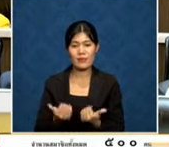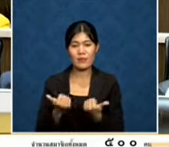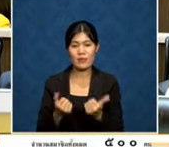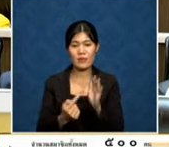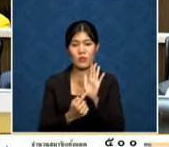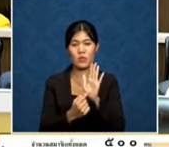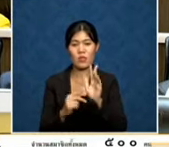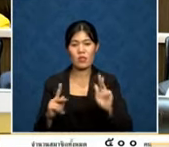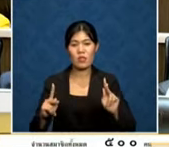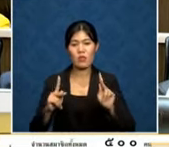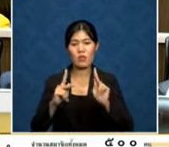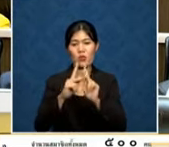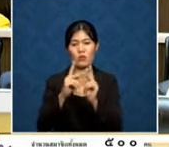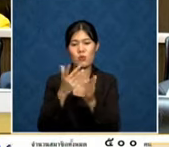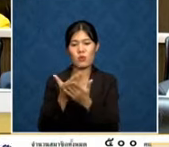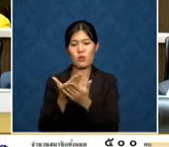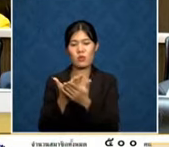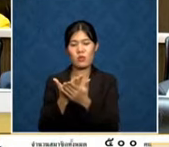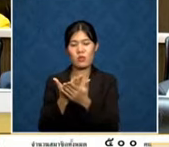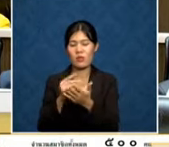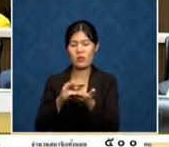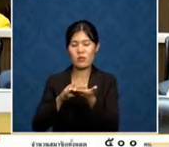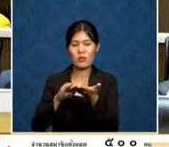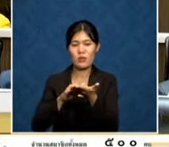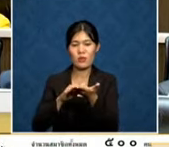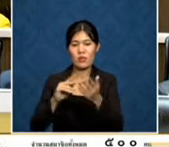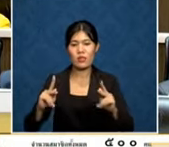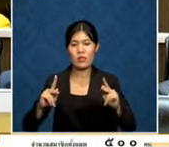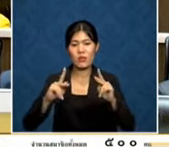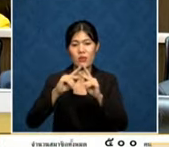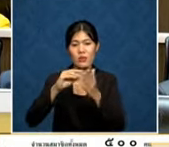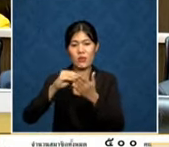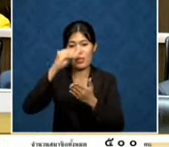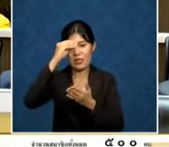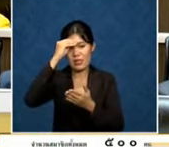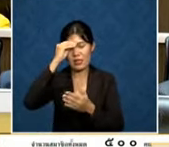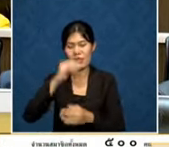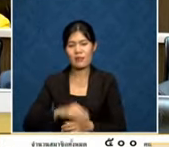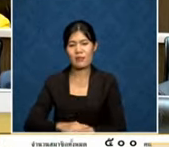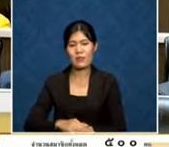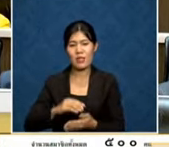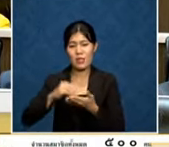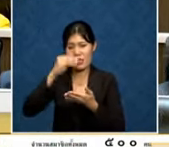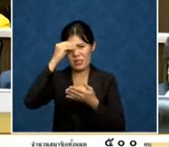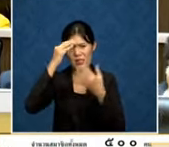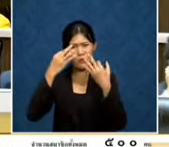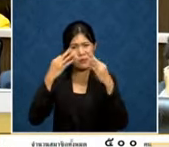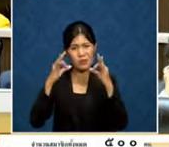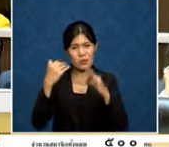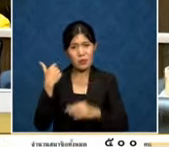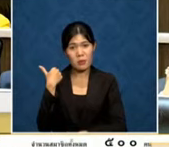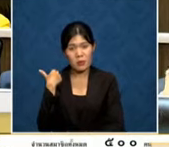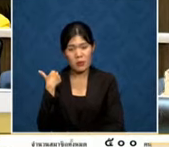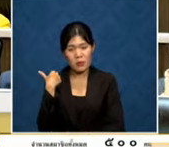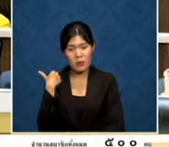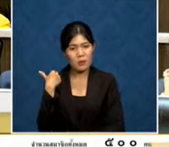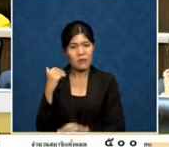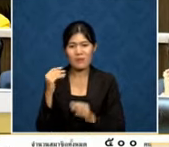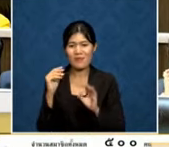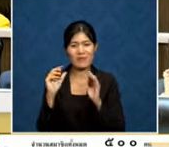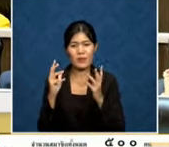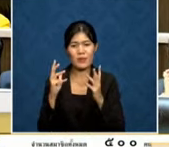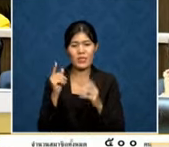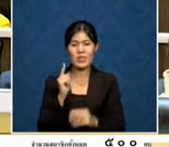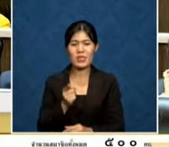เรียนฟรีไม่มีอยู่จริงเรียนฟรีนะครับที่บอกว่าเรียนฟรีนะครับในความเป็นจริงไม่ฟรีนะครับพ